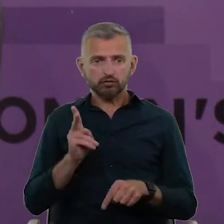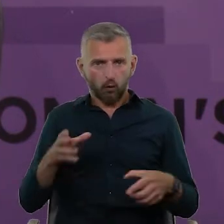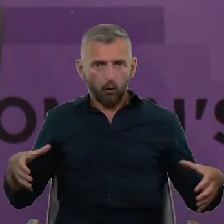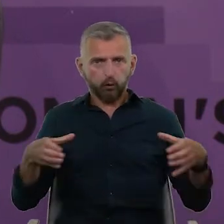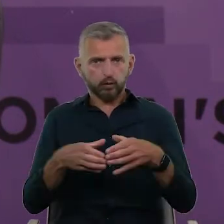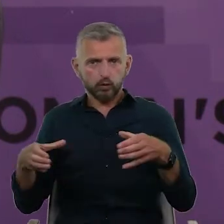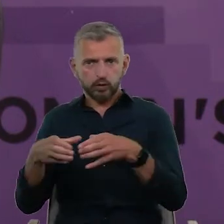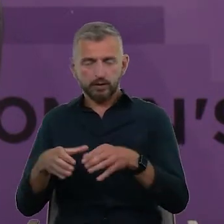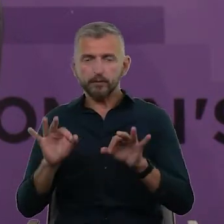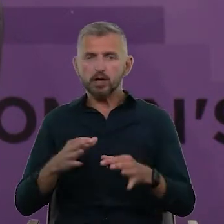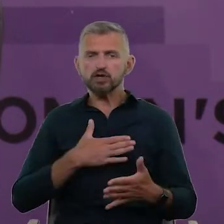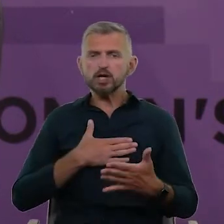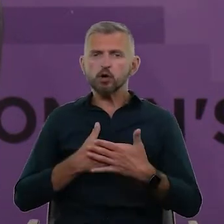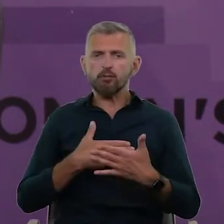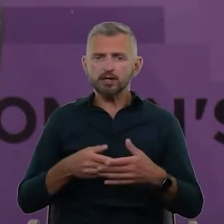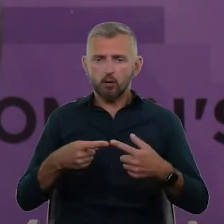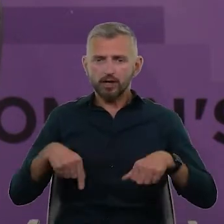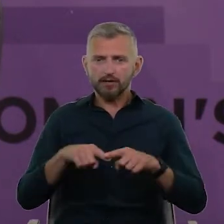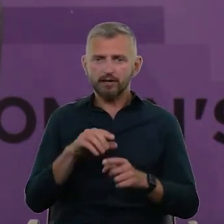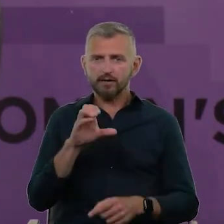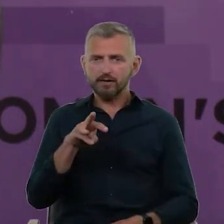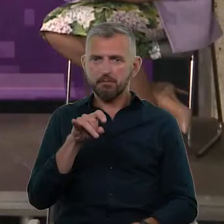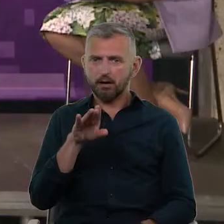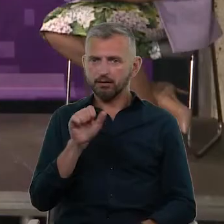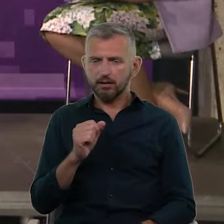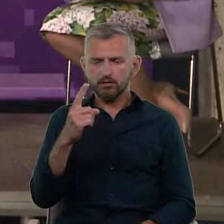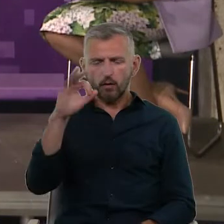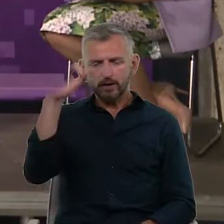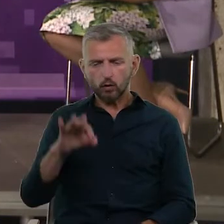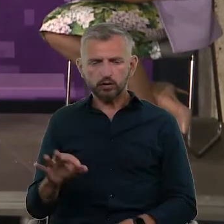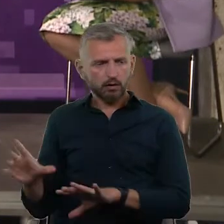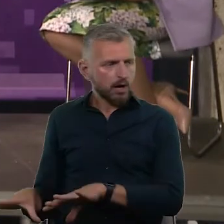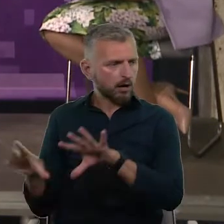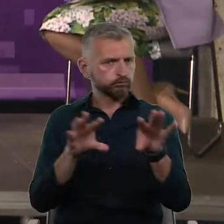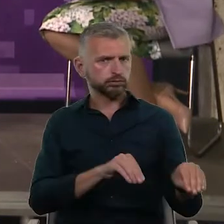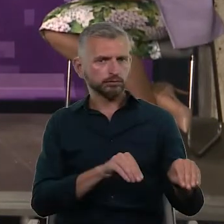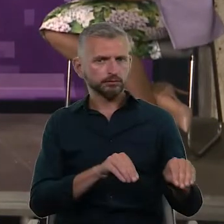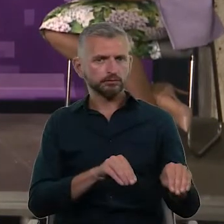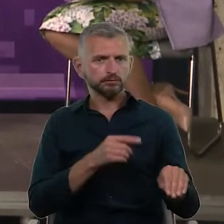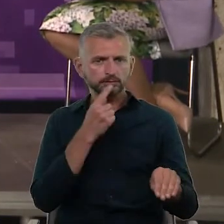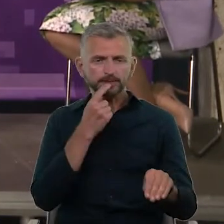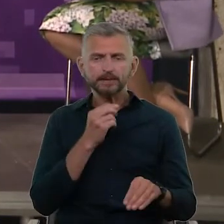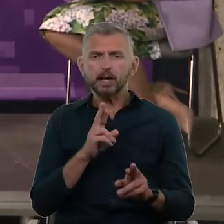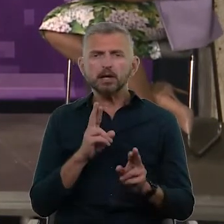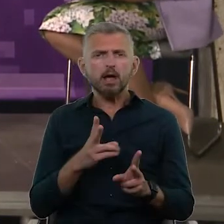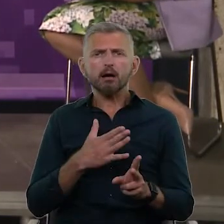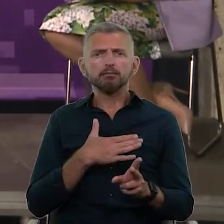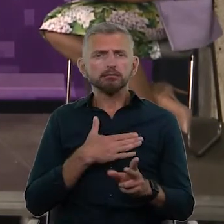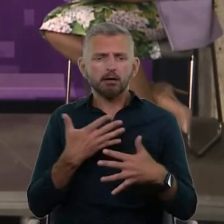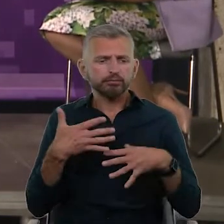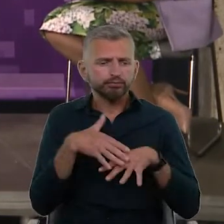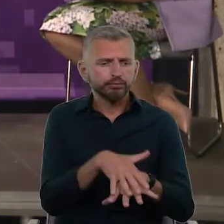До речі, наша громадська організація «Смарта» виїхала 100%. І наскільки наші процеси інтеграції пройшли, ми